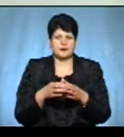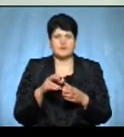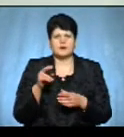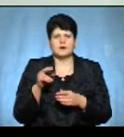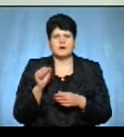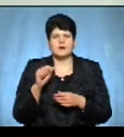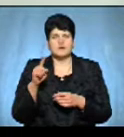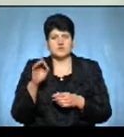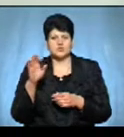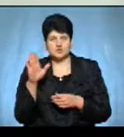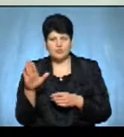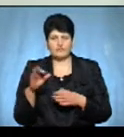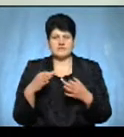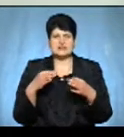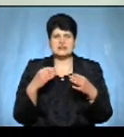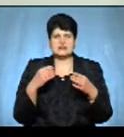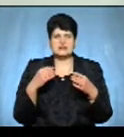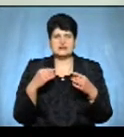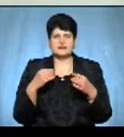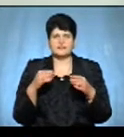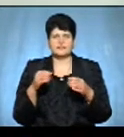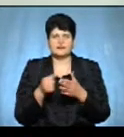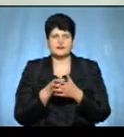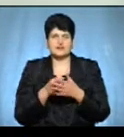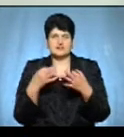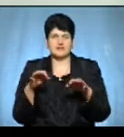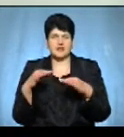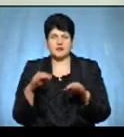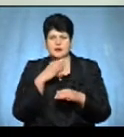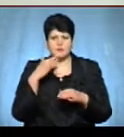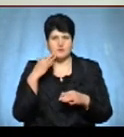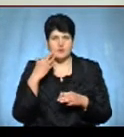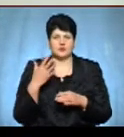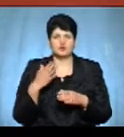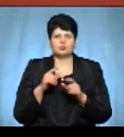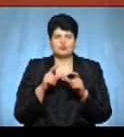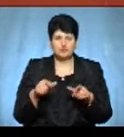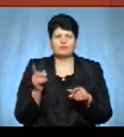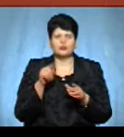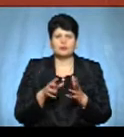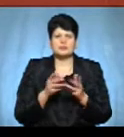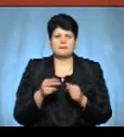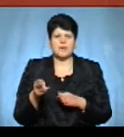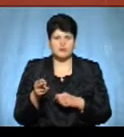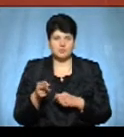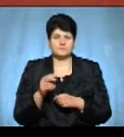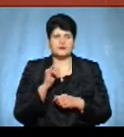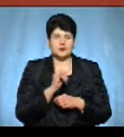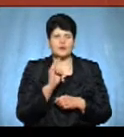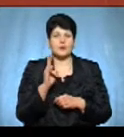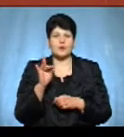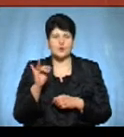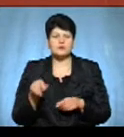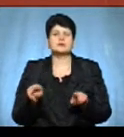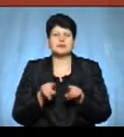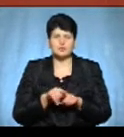полку Азов, і також звільняли досить багато населених пунктів, і в тому числі Маріуполь. Я пропоную зараз послухати ще Ігора Крочика. Він також був